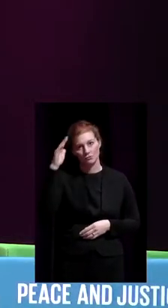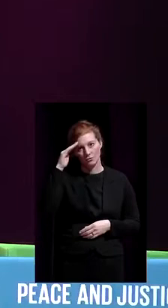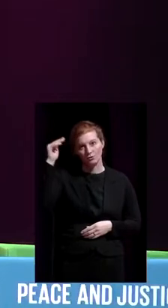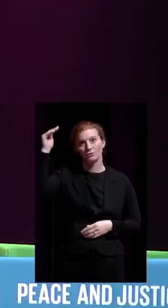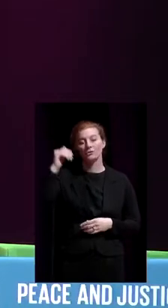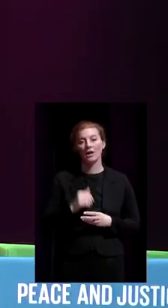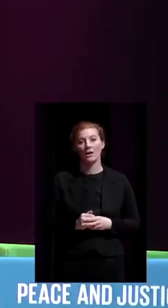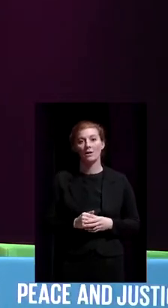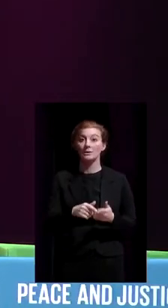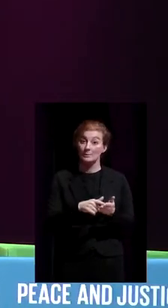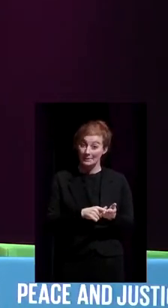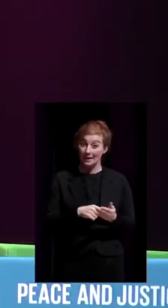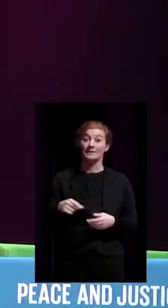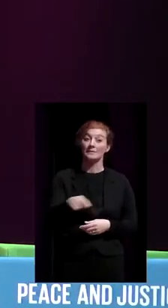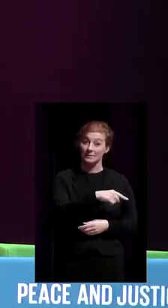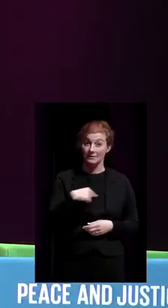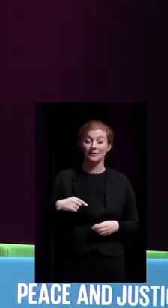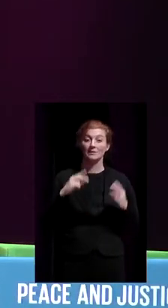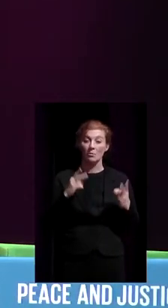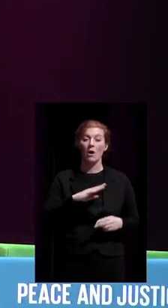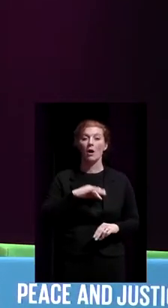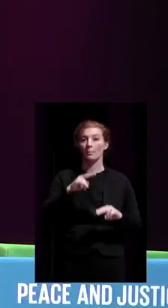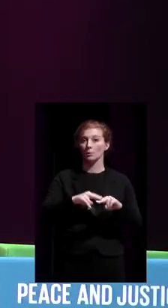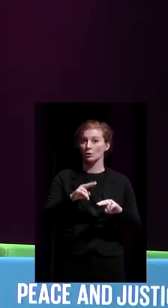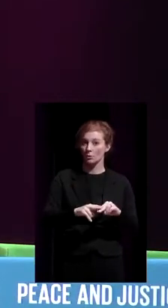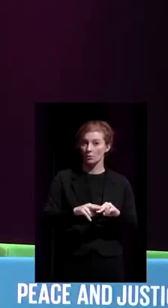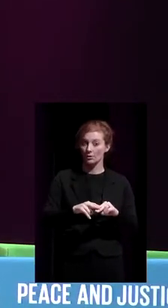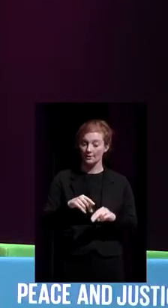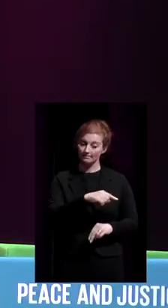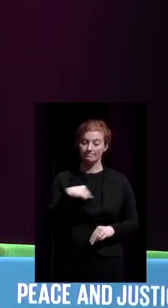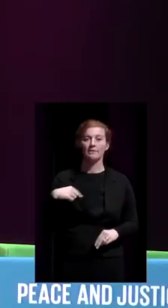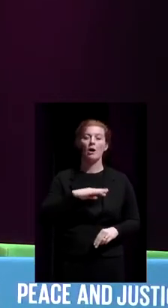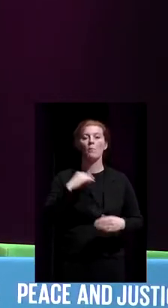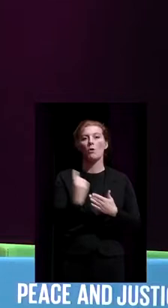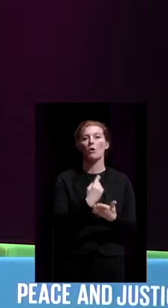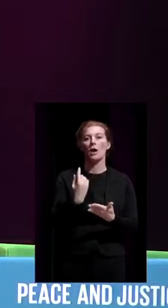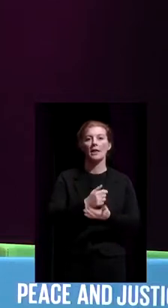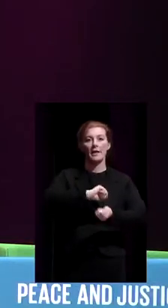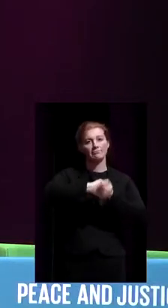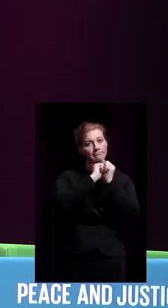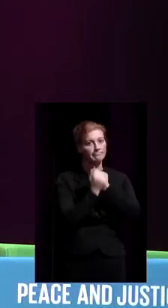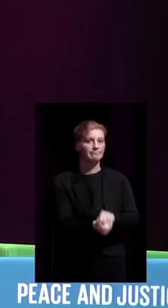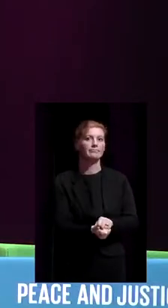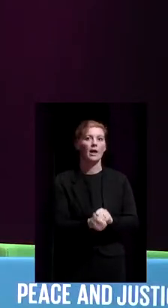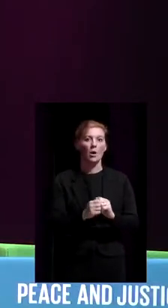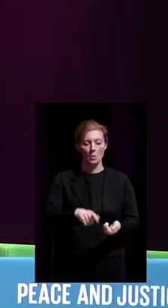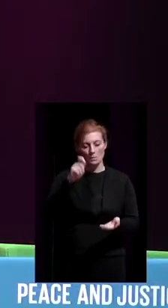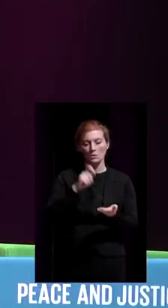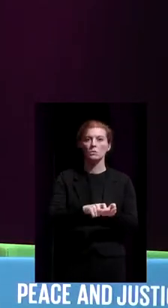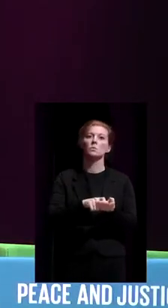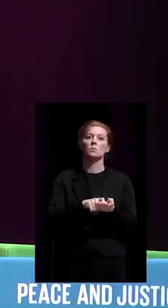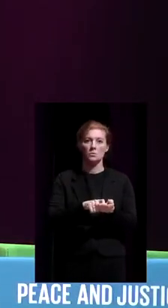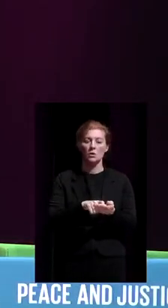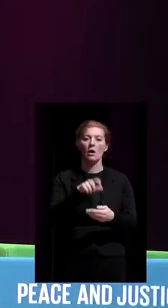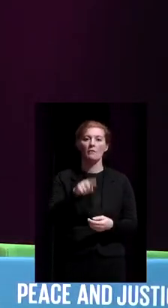Och särskilt vi som befinner oss i en position där vi har möjlighet att förändra och att fatta beslut